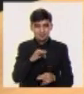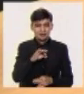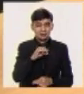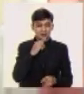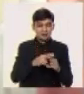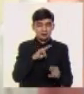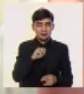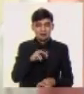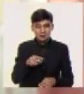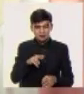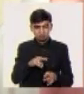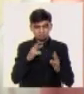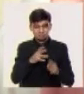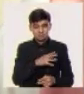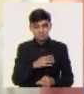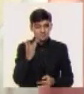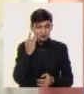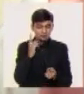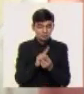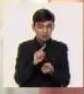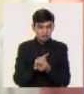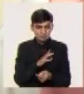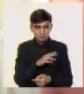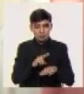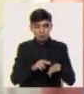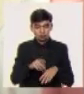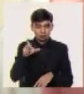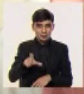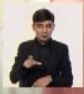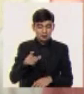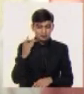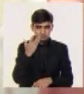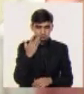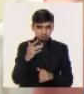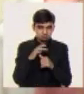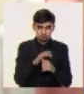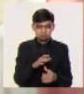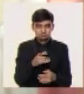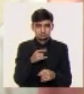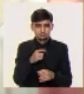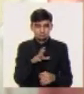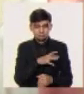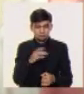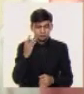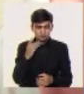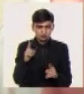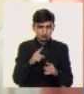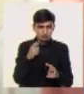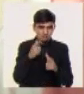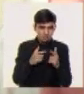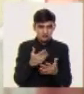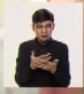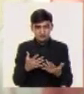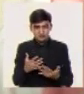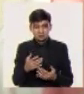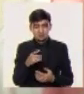Наталья. Каждый раз при встрече полицейский очень сильно угрожал. Садясь в машину, он чуть ли не шмонал их